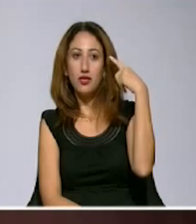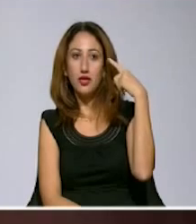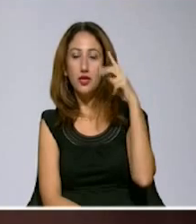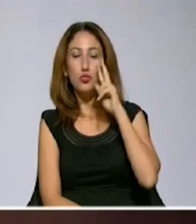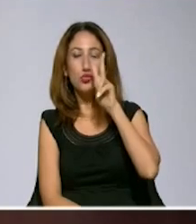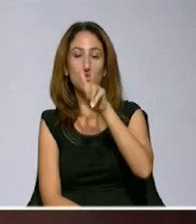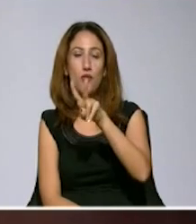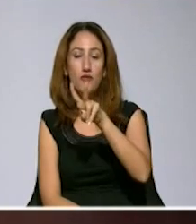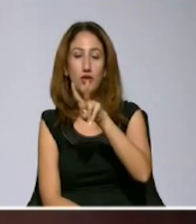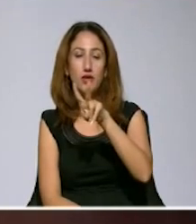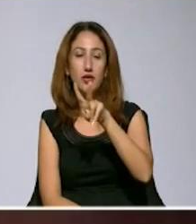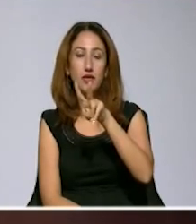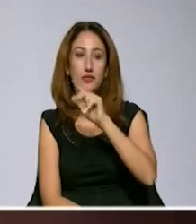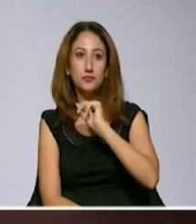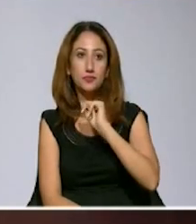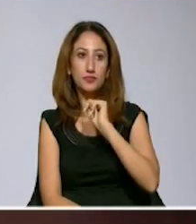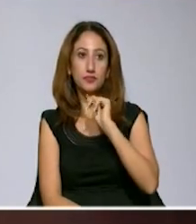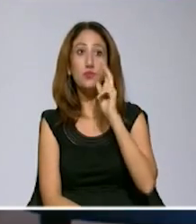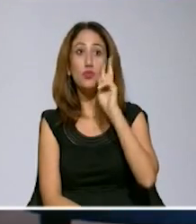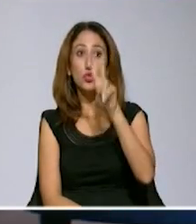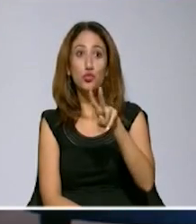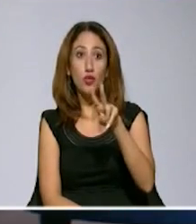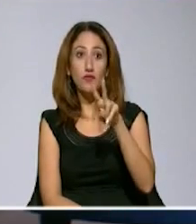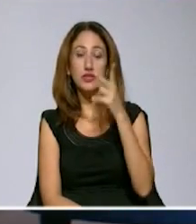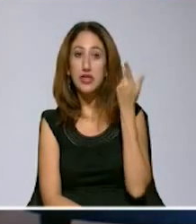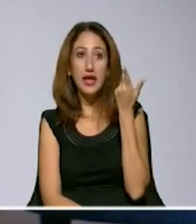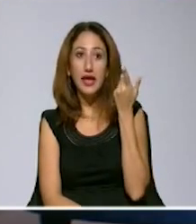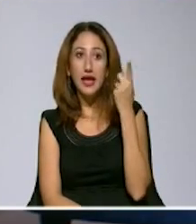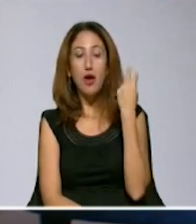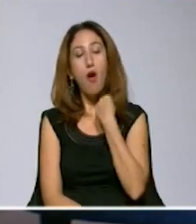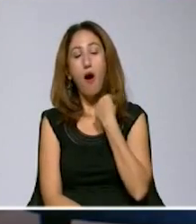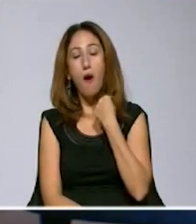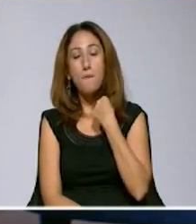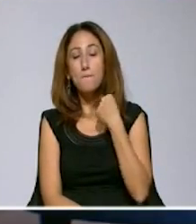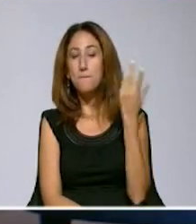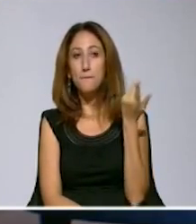قدامك دلوقتي. اول ما تحسي ان انت شفت رقم قولي لي. ضل.